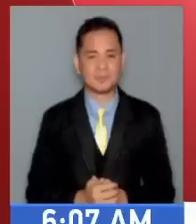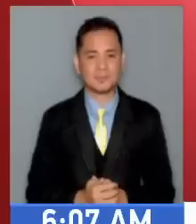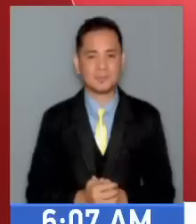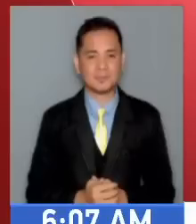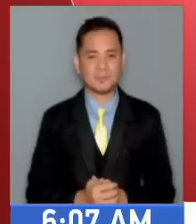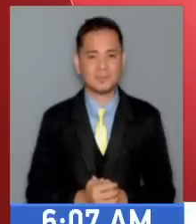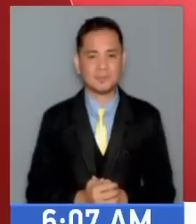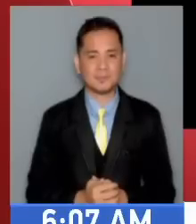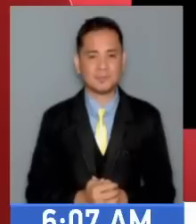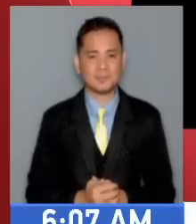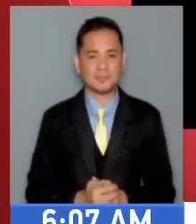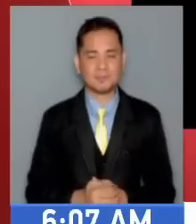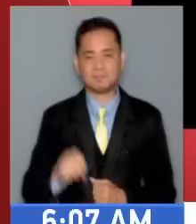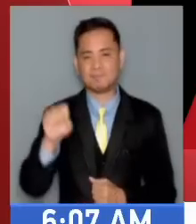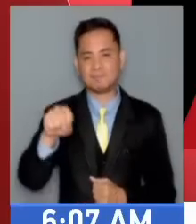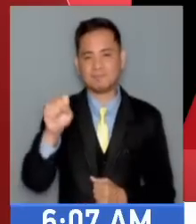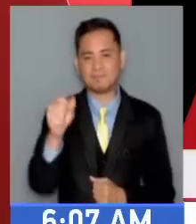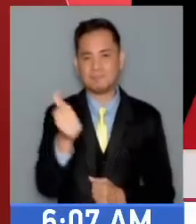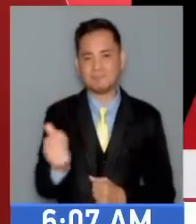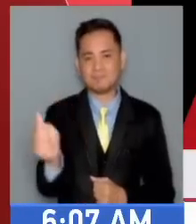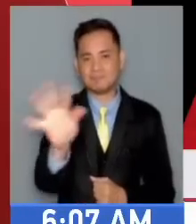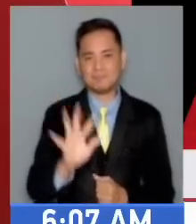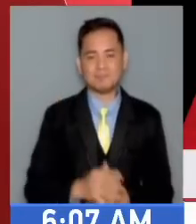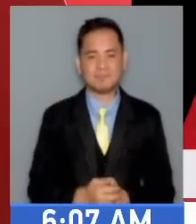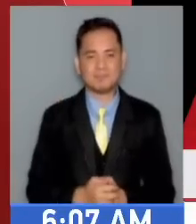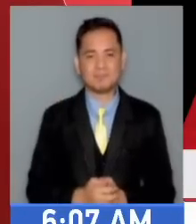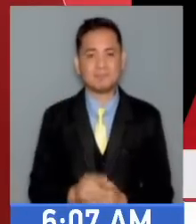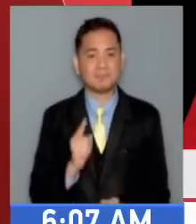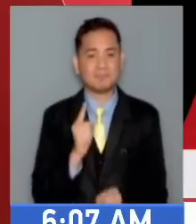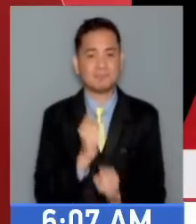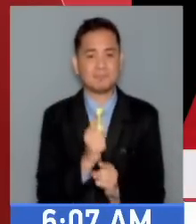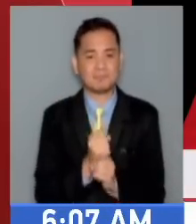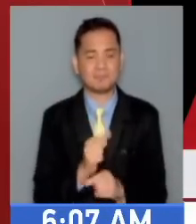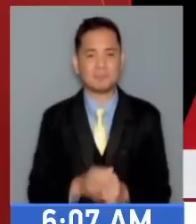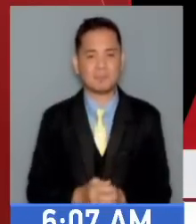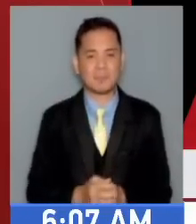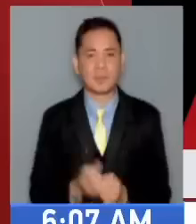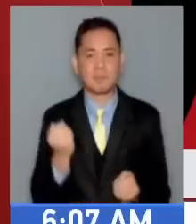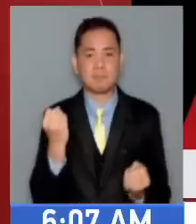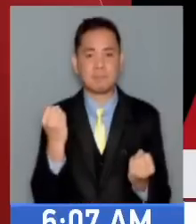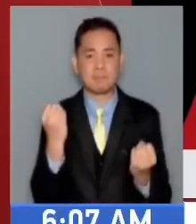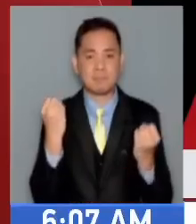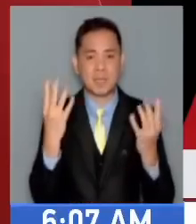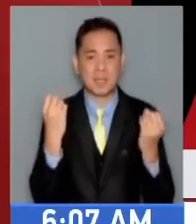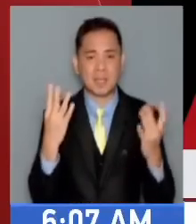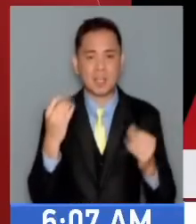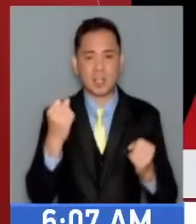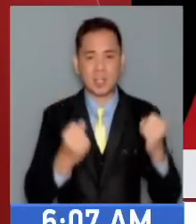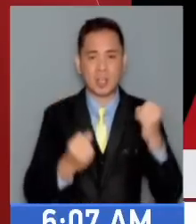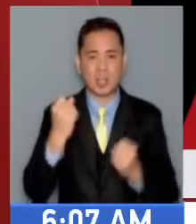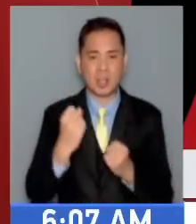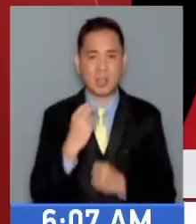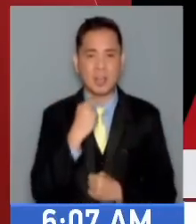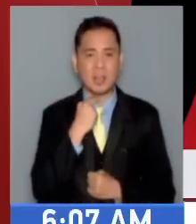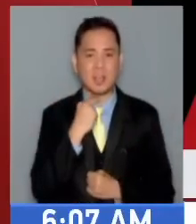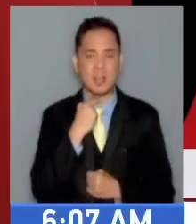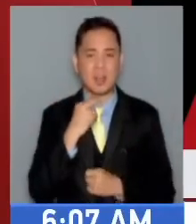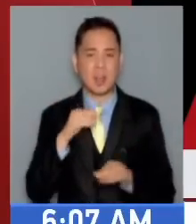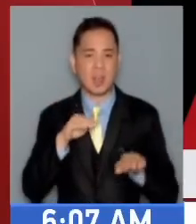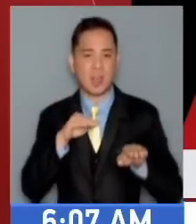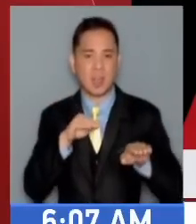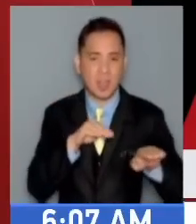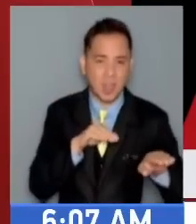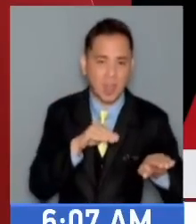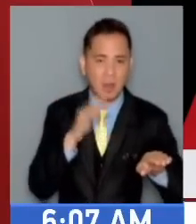Susan, good morning. Tama nga yan, ilang motorista ang hindi nakadaan dahil sa gumuhong lupa sa bahagi ng bundok sa isang barangay